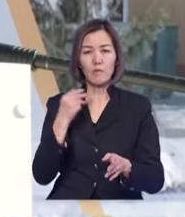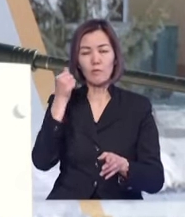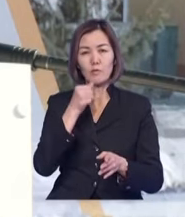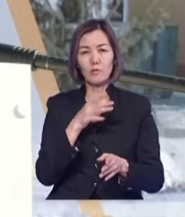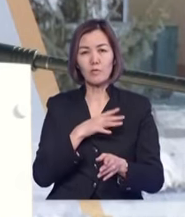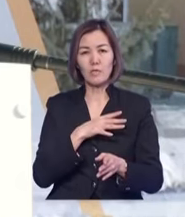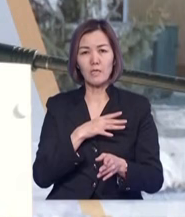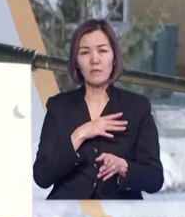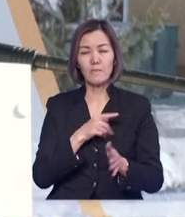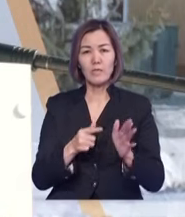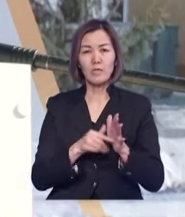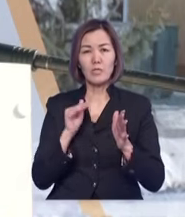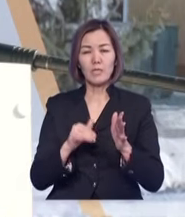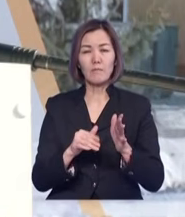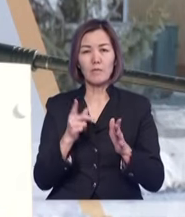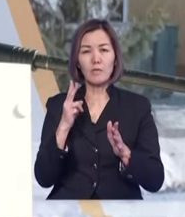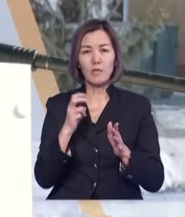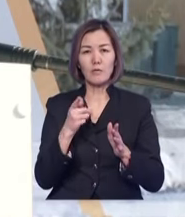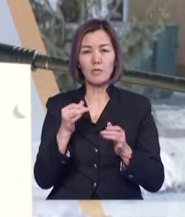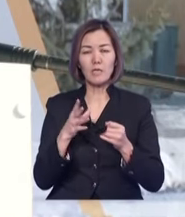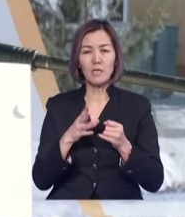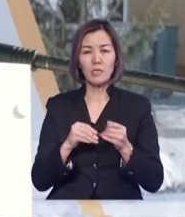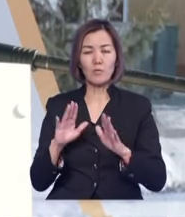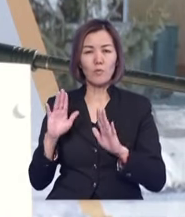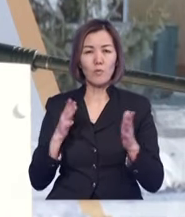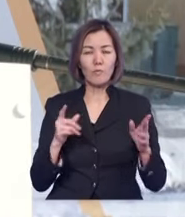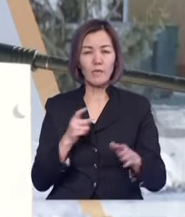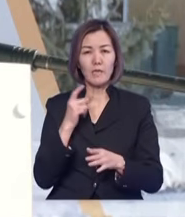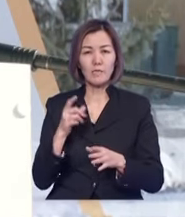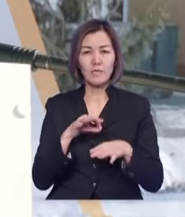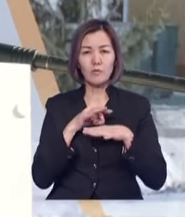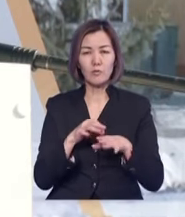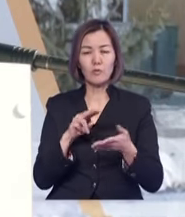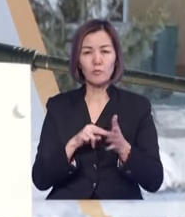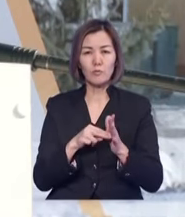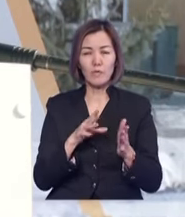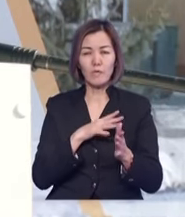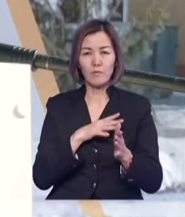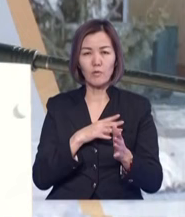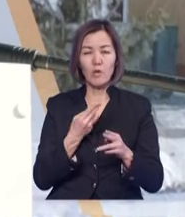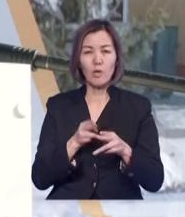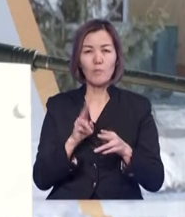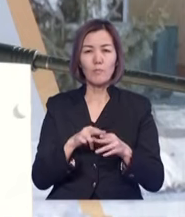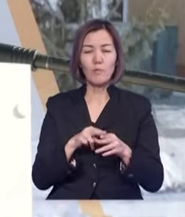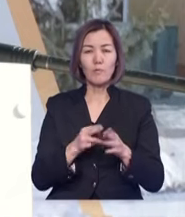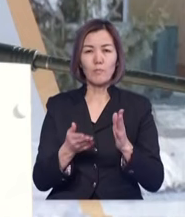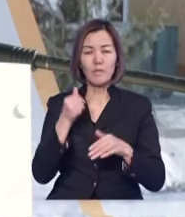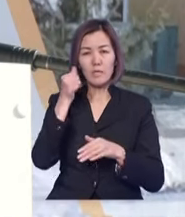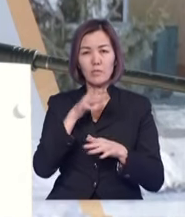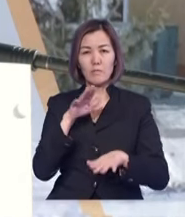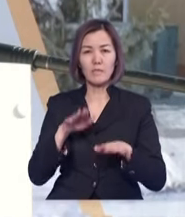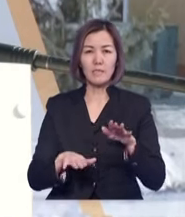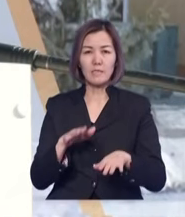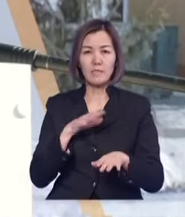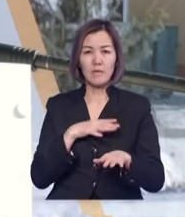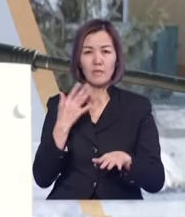жылы 7200 гектар жерге орман өсіру жұмыстарын жүргізу жоспарланды. Бұл көрсеткіш былтырғы жылмен салыстырғанда